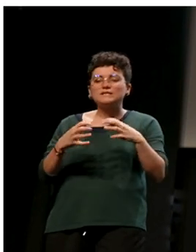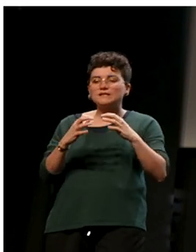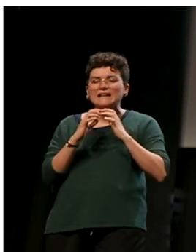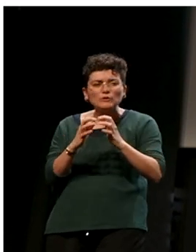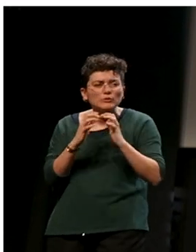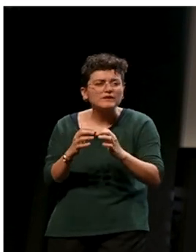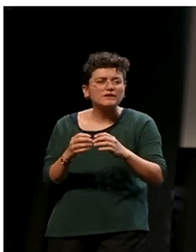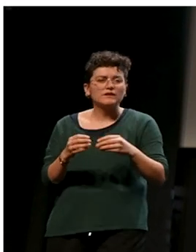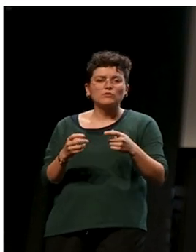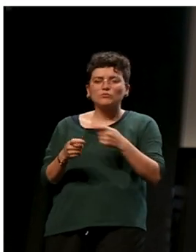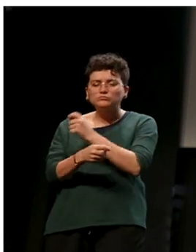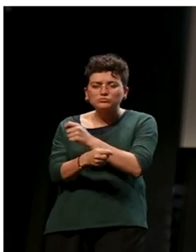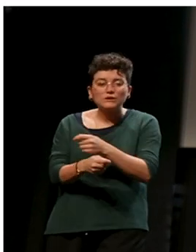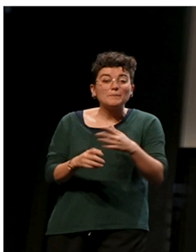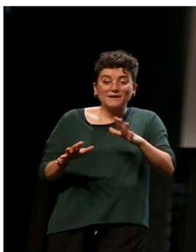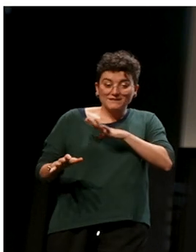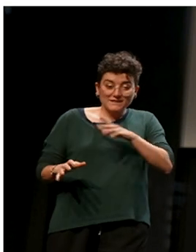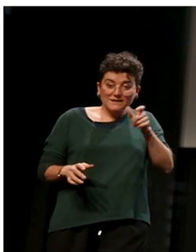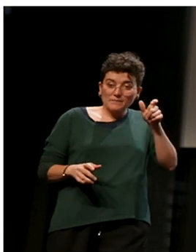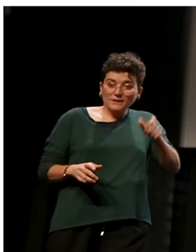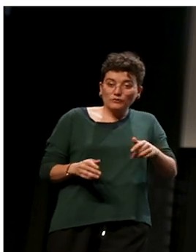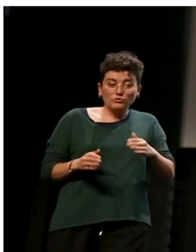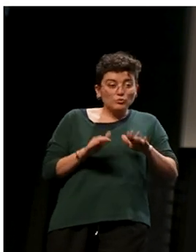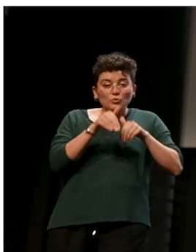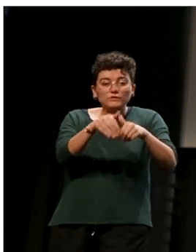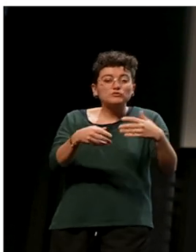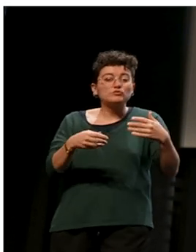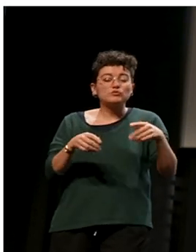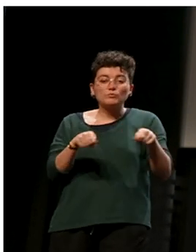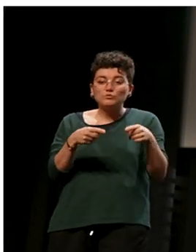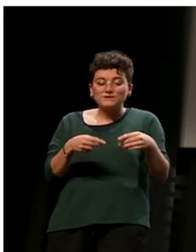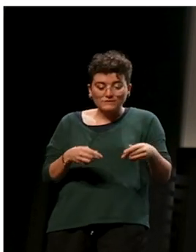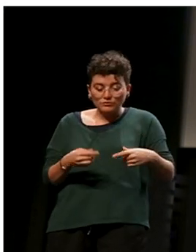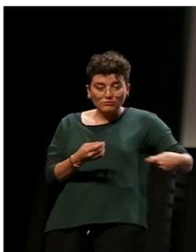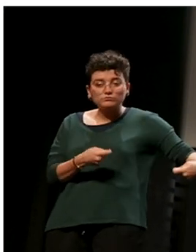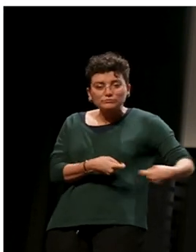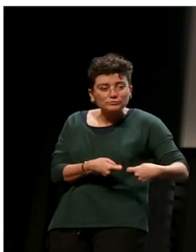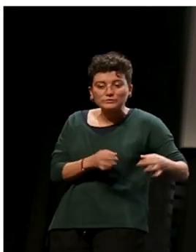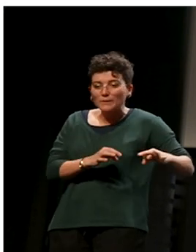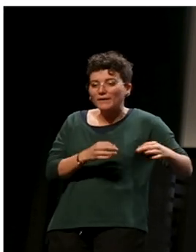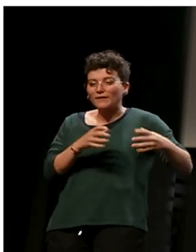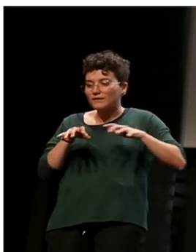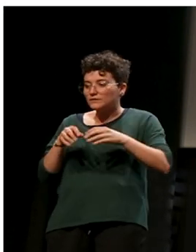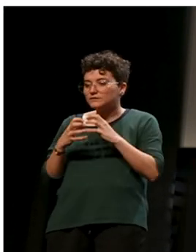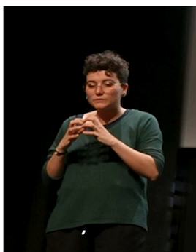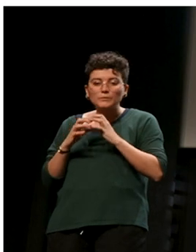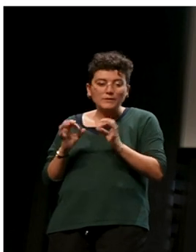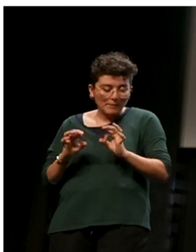Donc, a priori, ceux qui ont vraiment envie, ça, ils vont le faire. Tu vois, ouais, mais vraiment, justement, j'ai dessiné non-stop.